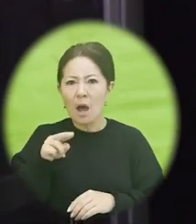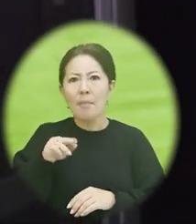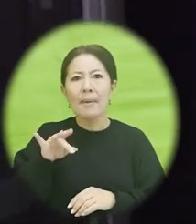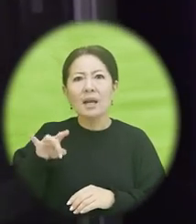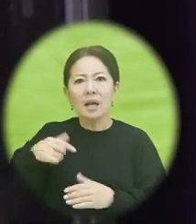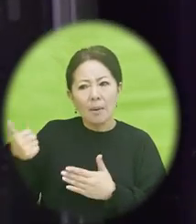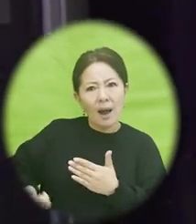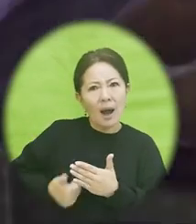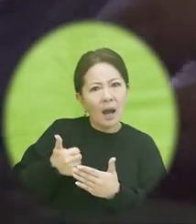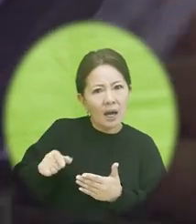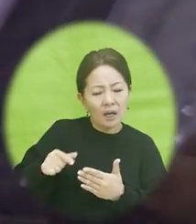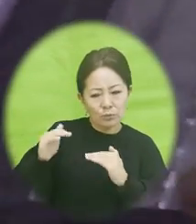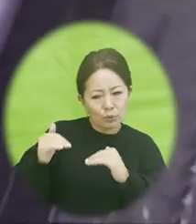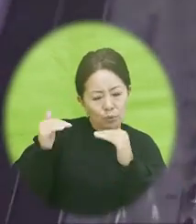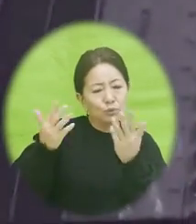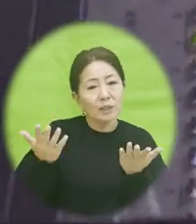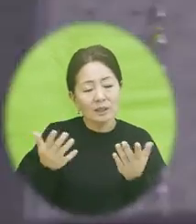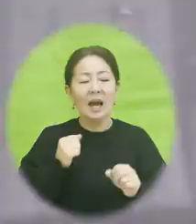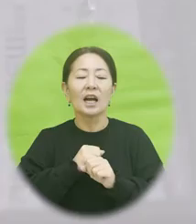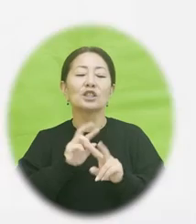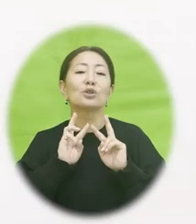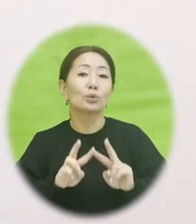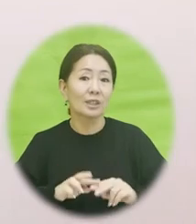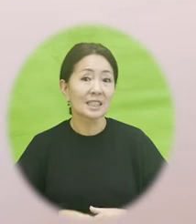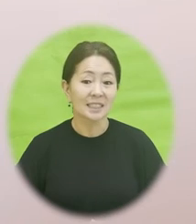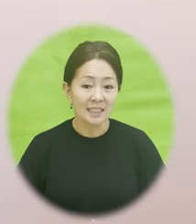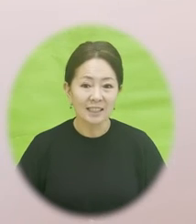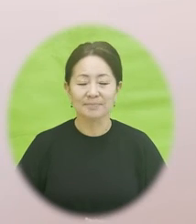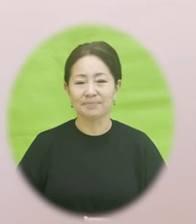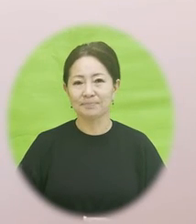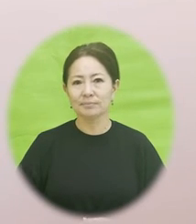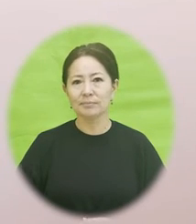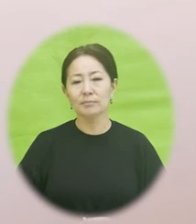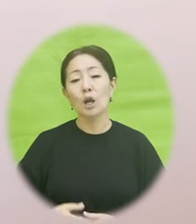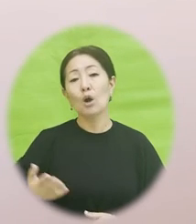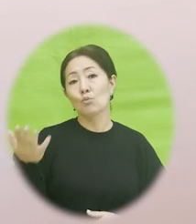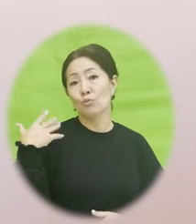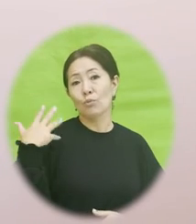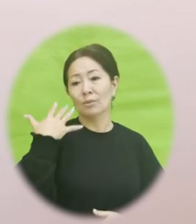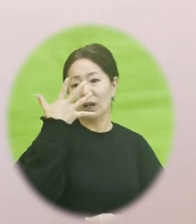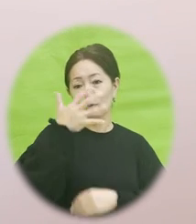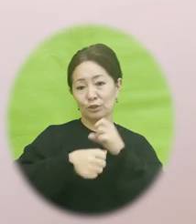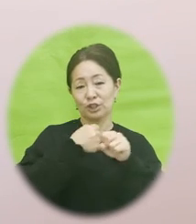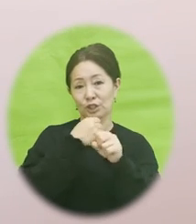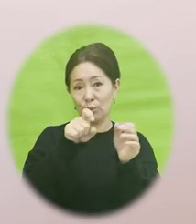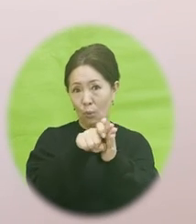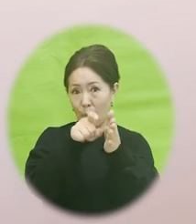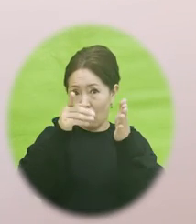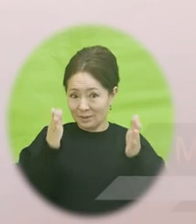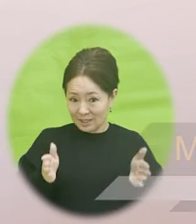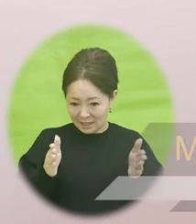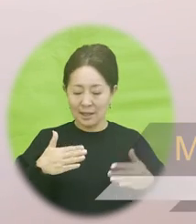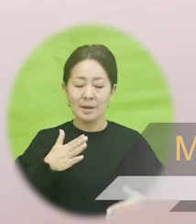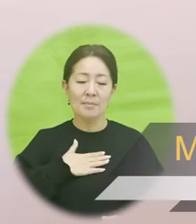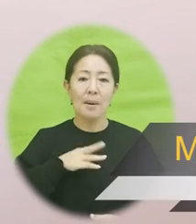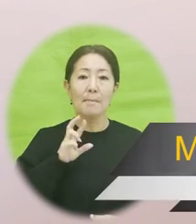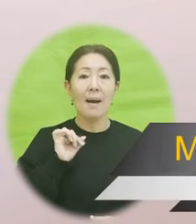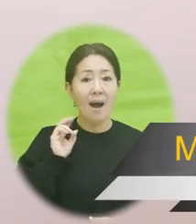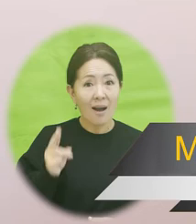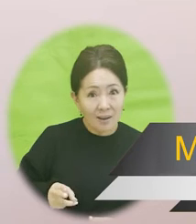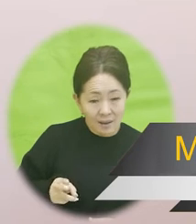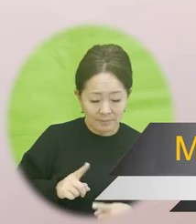хангамжийг турших хөгжүүлтийн ажил мөн хийгдэж байна. За сүүлийн 5 жилийн хугацаанд банк болон энэ төрийн